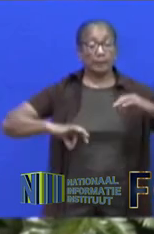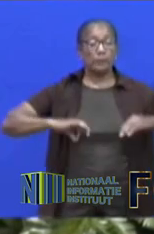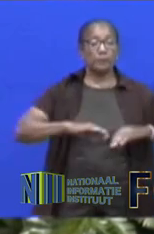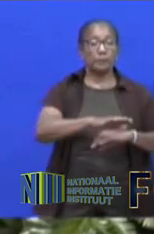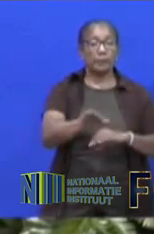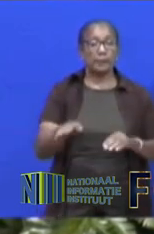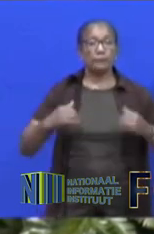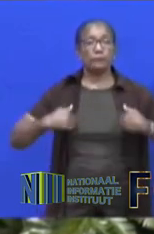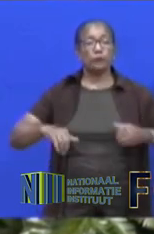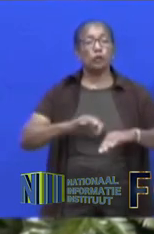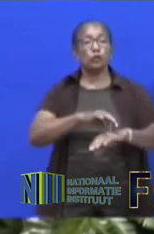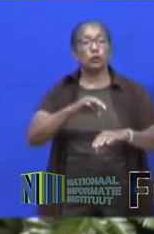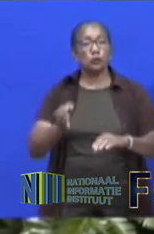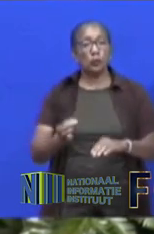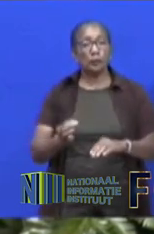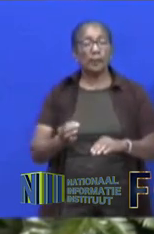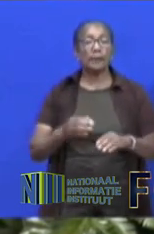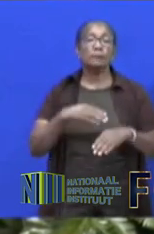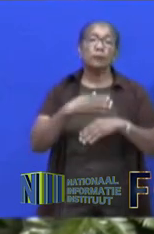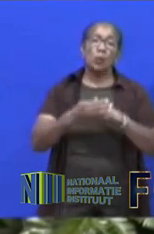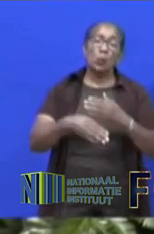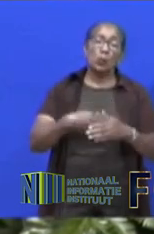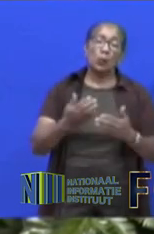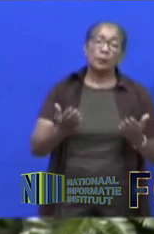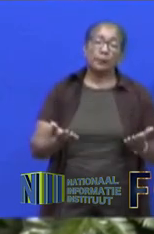ministerie van Volksgezondheid worden er